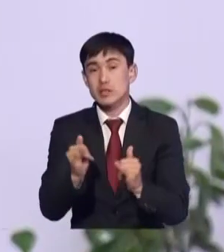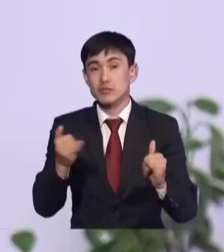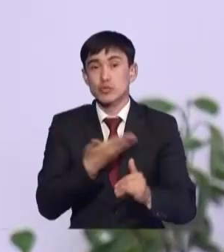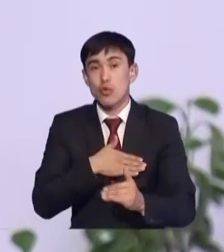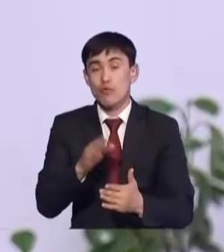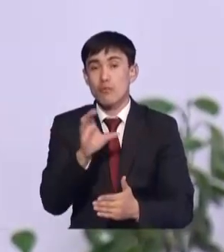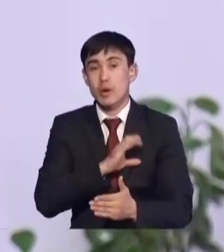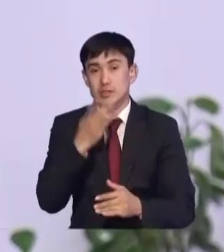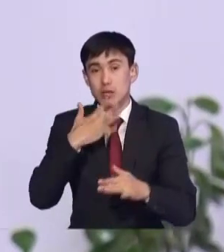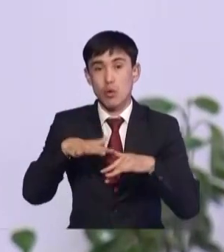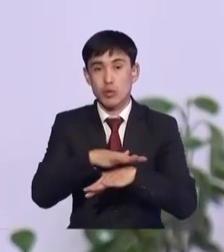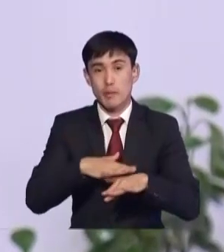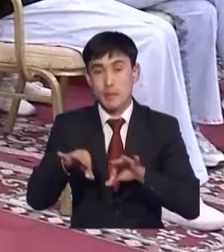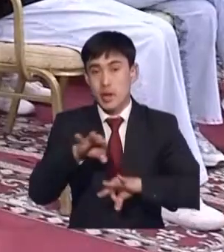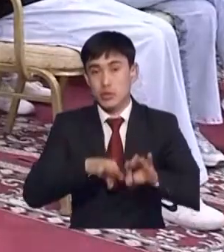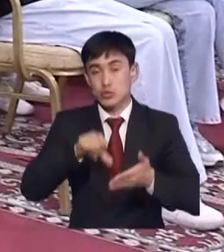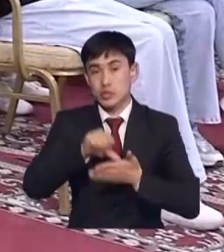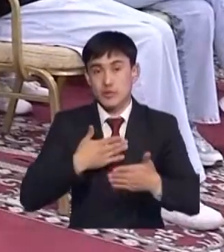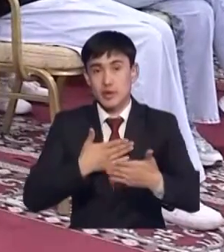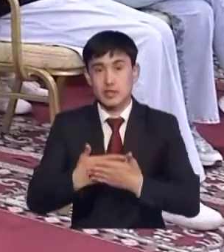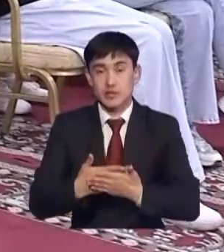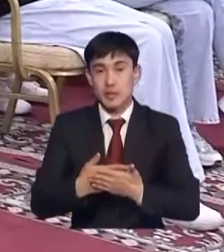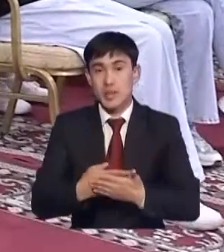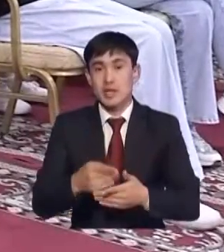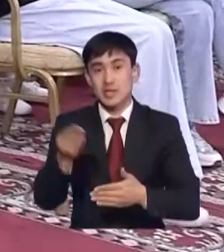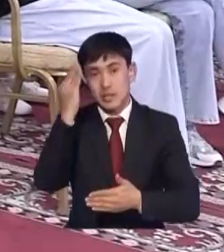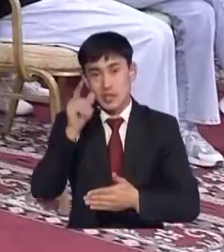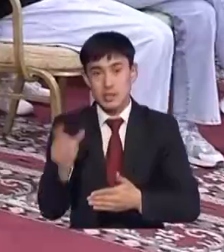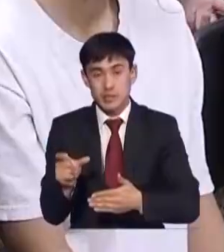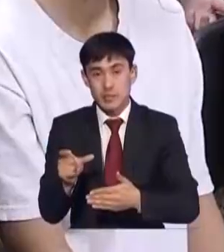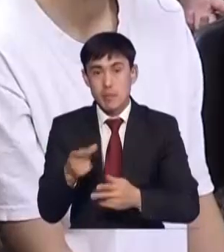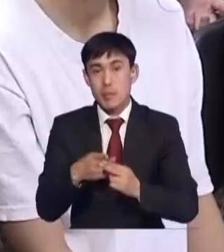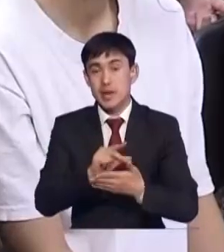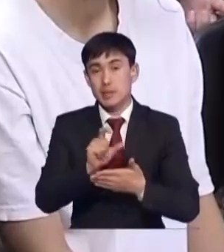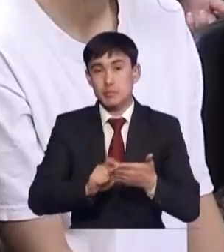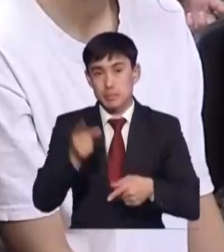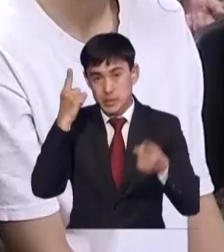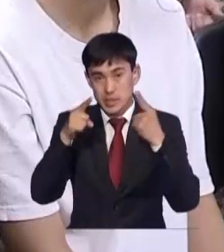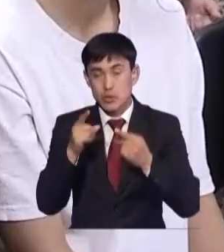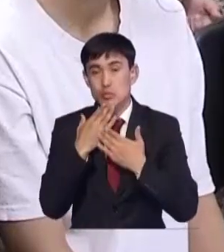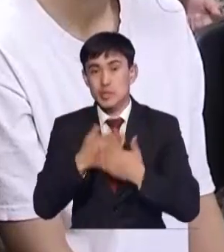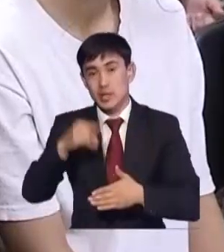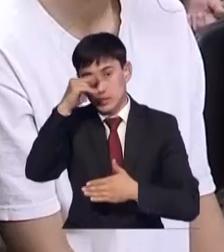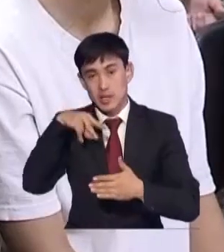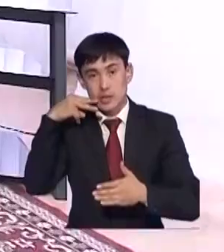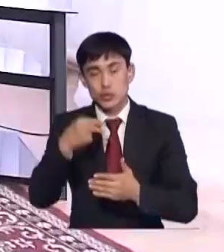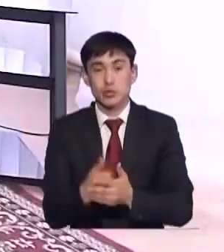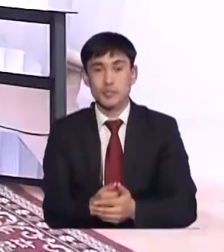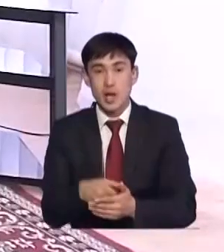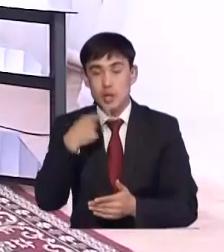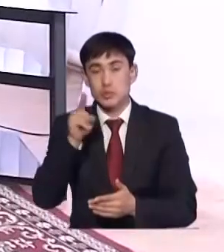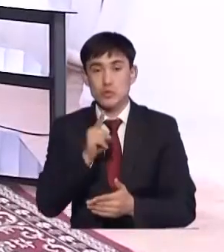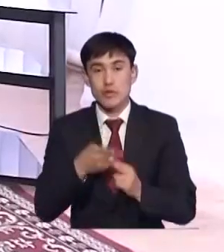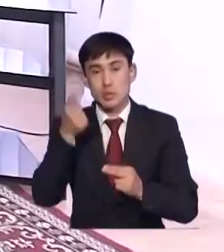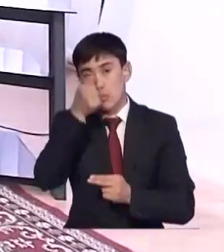духовного богатства народа в проекте принимают активное участие представители интеллигенции поэты писатели и просто любители казахской литературы отметим